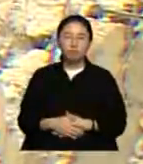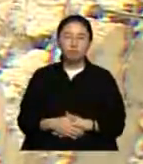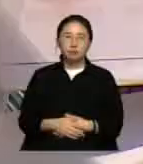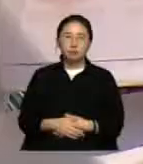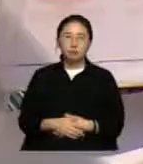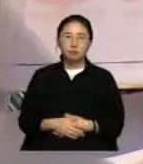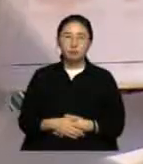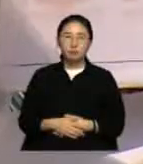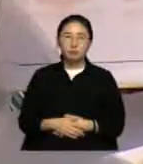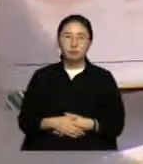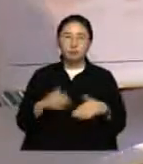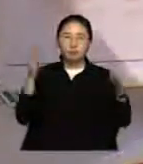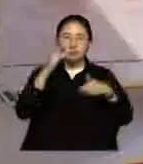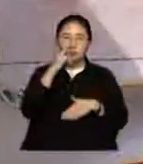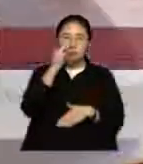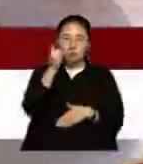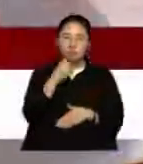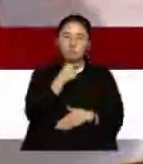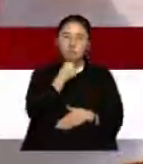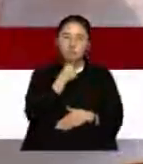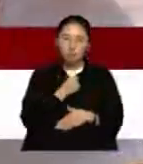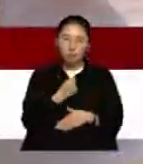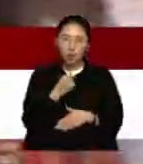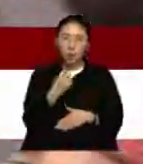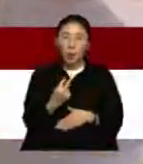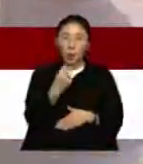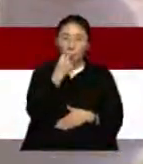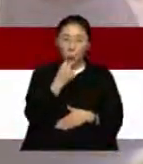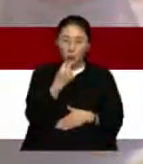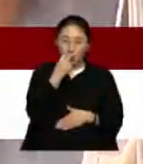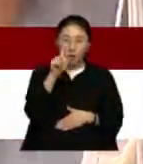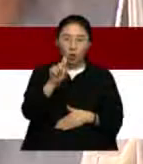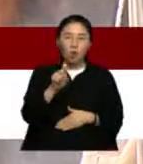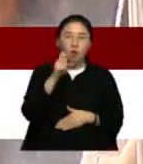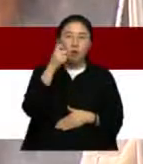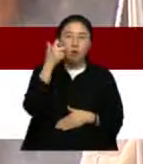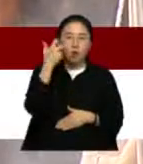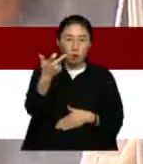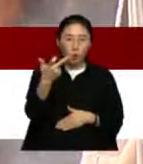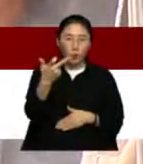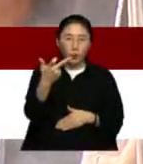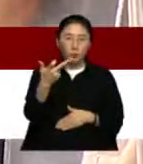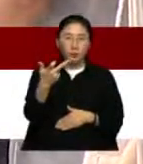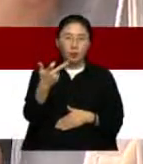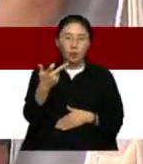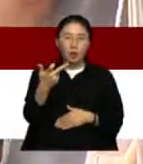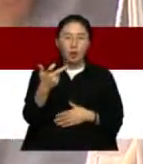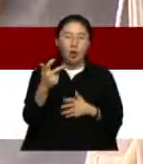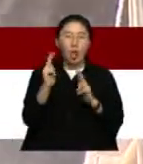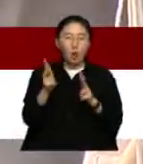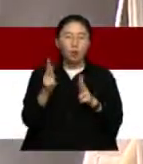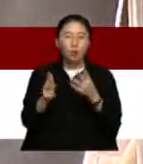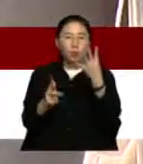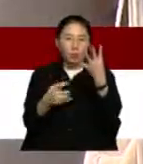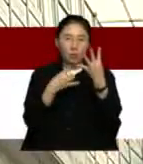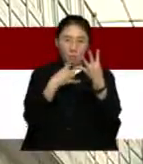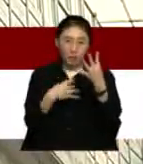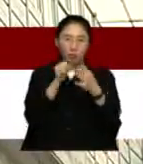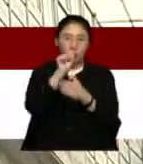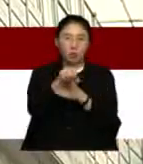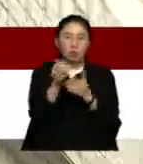고수하고 있습니다. 학부모의 요구 중 공기청정기 17대와 에어컨 4대만 설치해줄 수 있다는